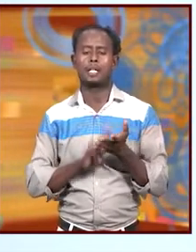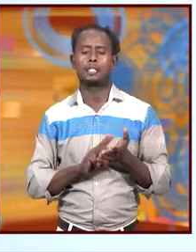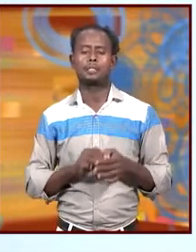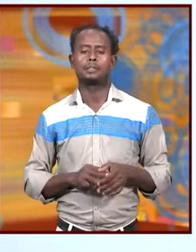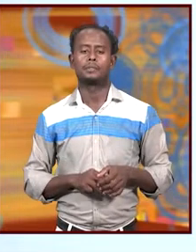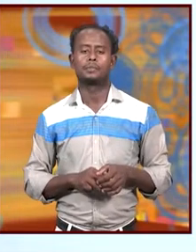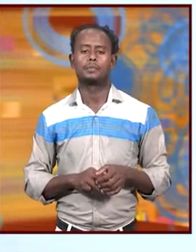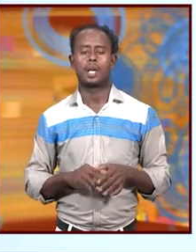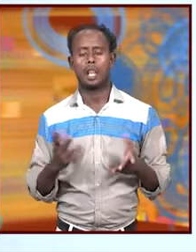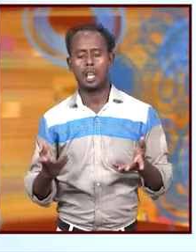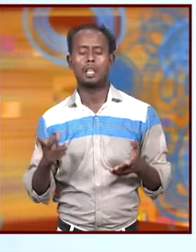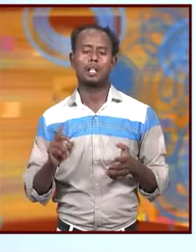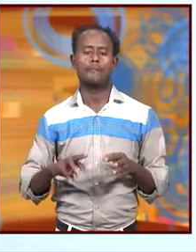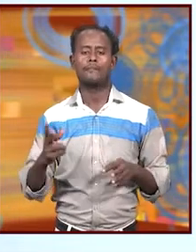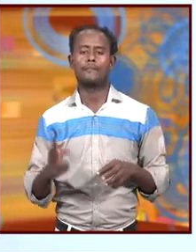108 சதுர சென்டிமீட்டர் அல்லது